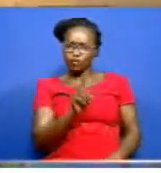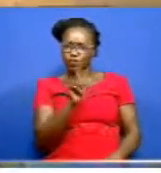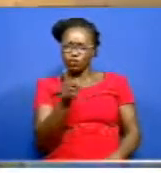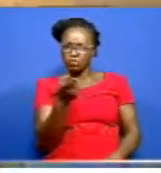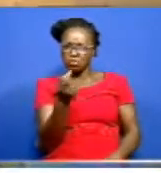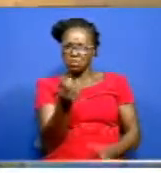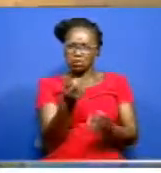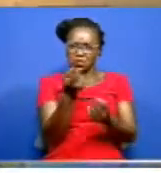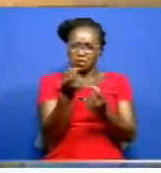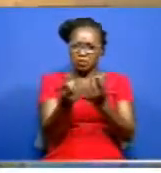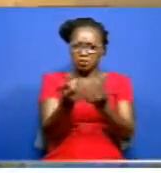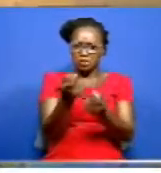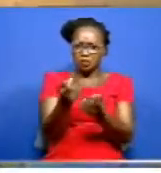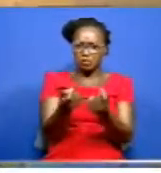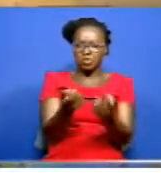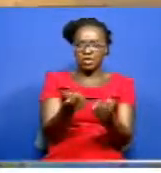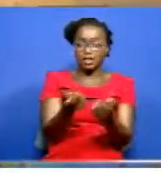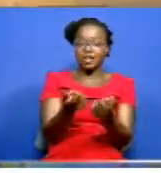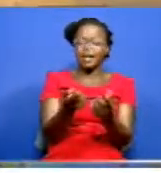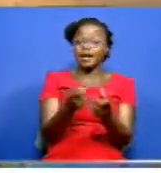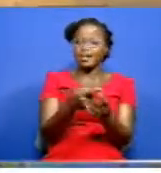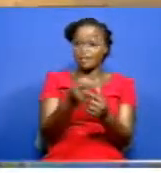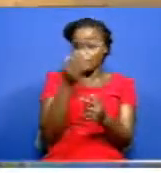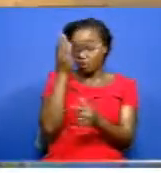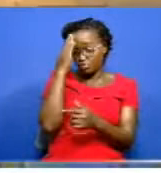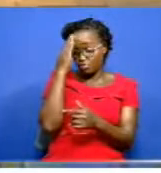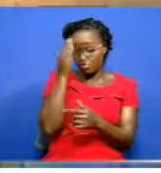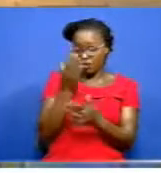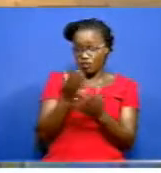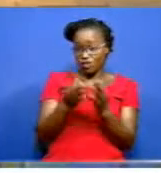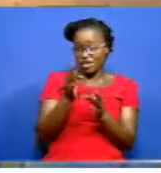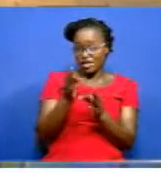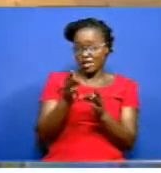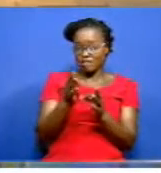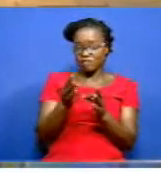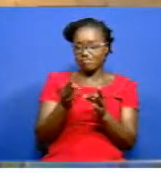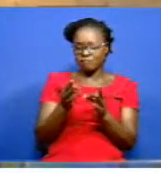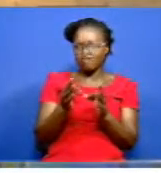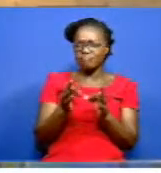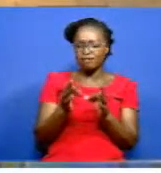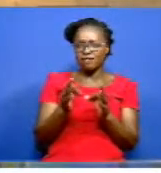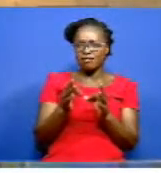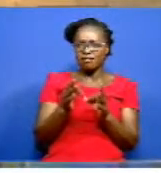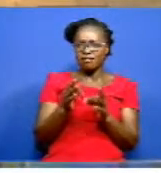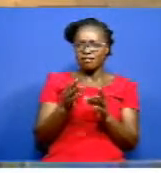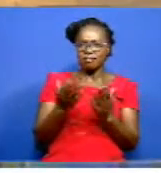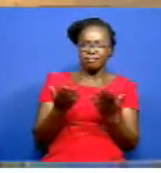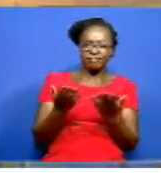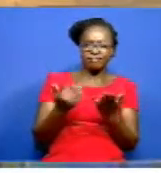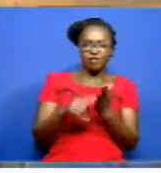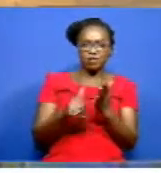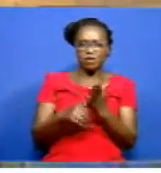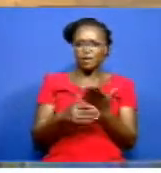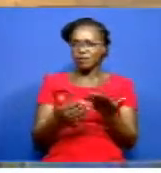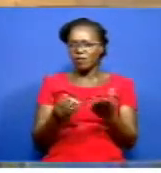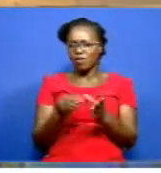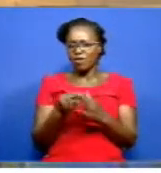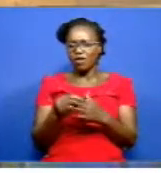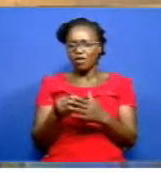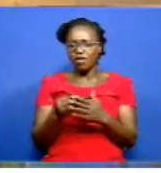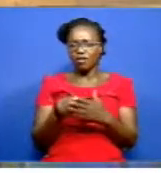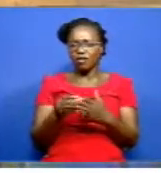kidogo unaweza anza kuuliza, na wewe pia ujue kama unaona haziambatani ama kuna venye